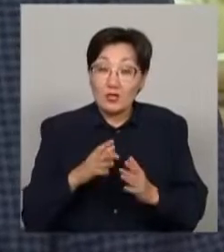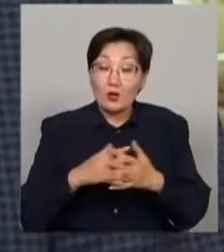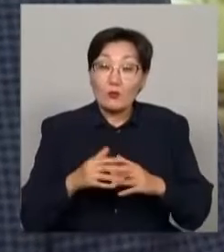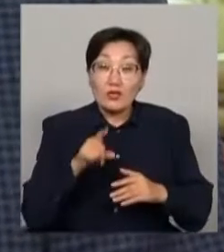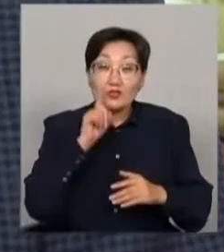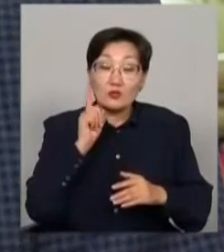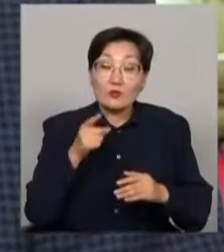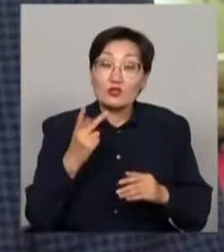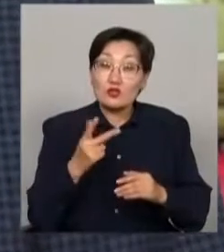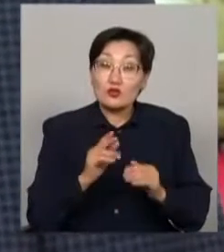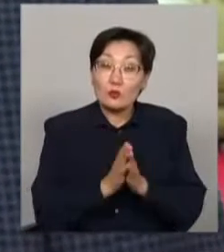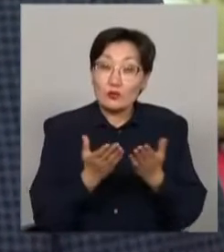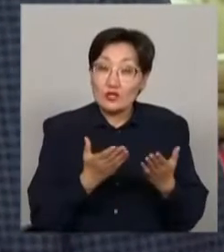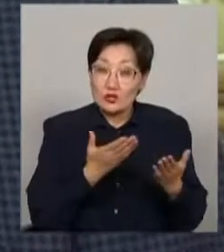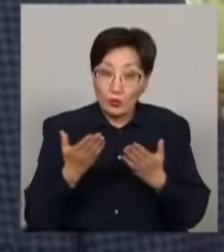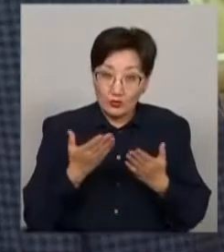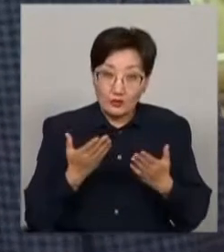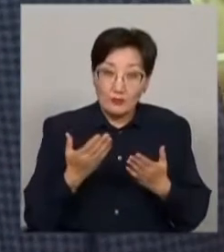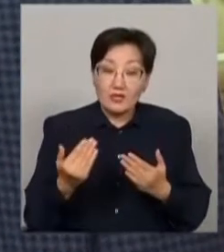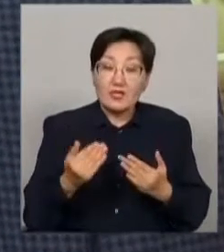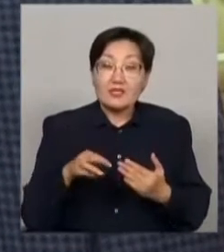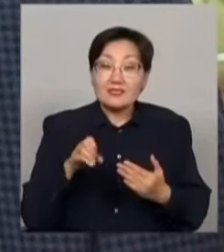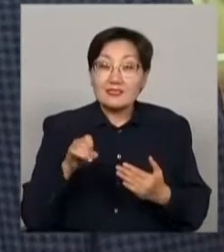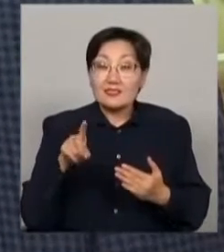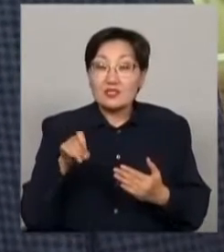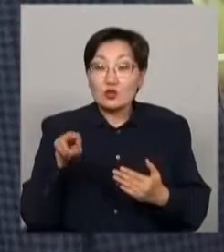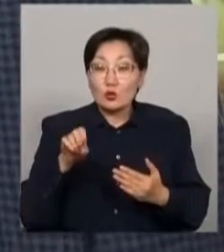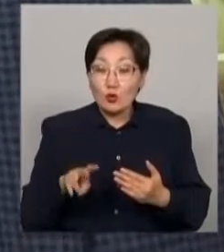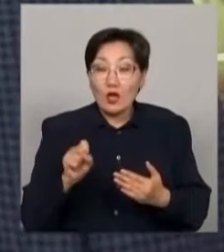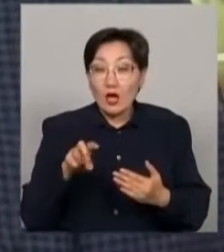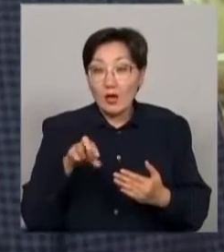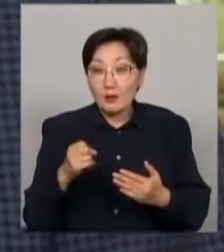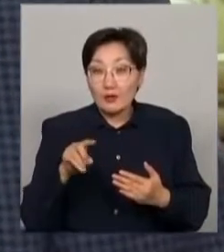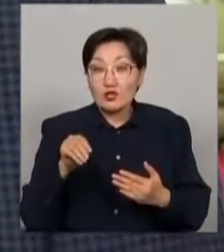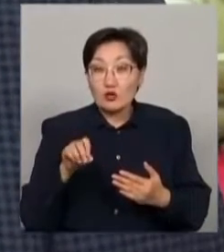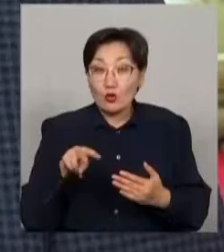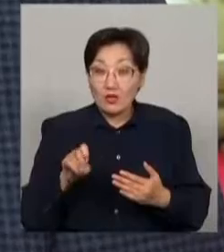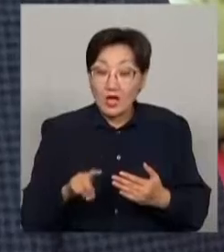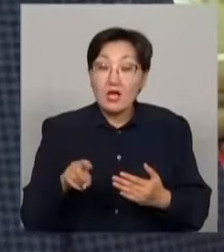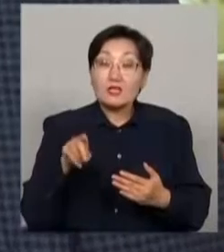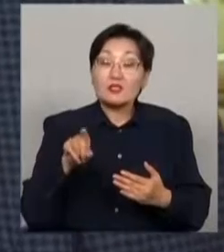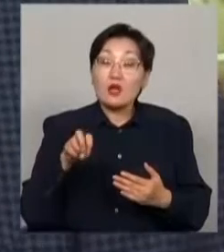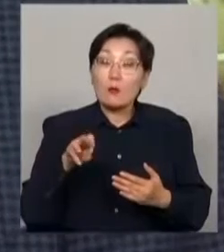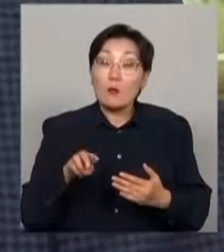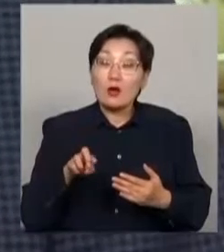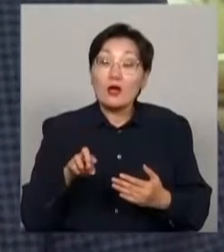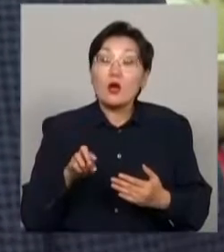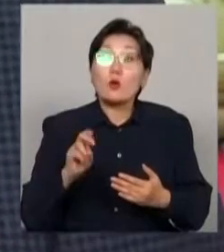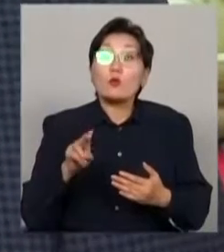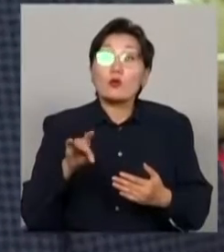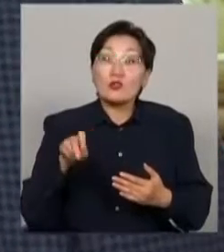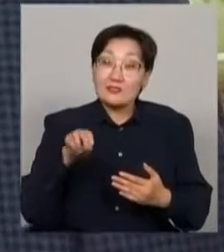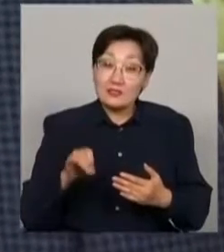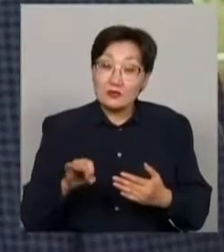жастары ондағы үш кітапты жарысып оқитынбыз. Олар Тихий Дон, Абай жолы және Замок Броди. Міне осылайша біз Әуезовті бала кезден оқып